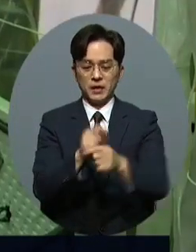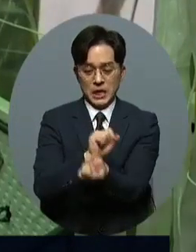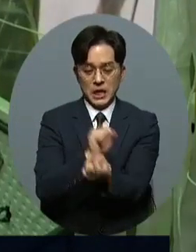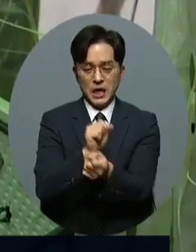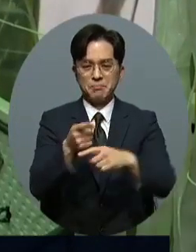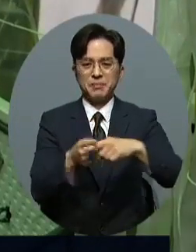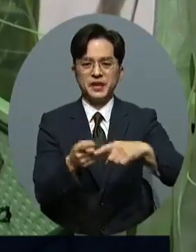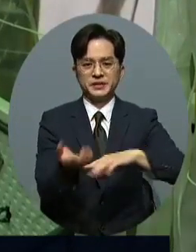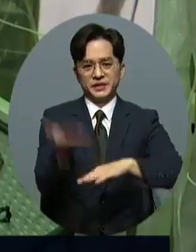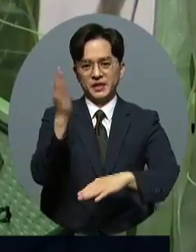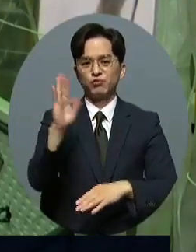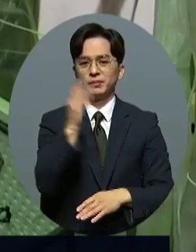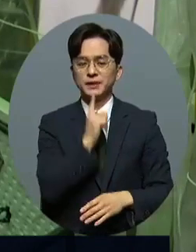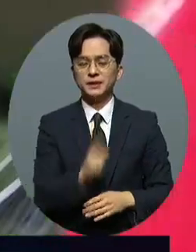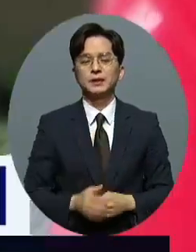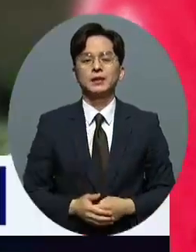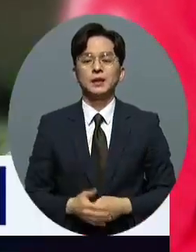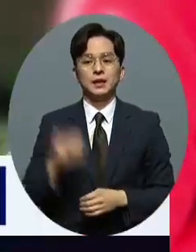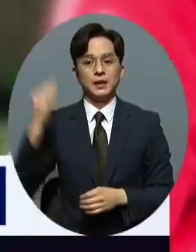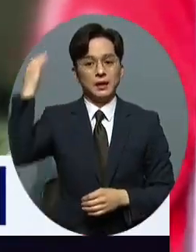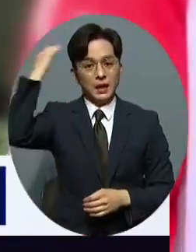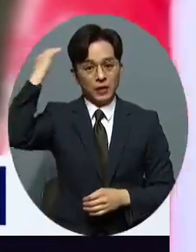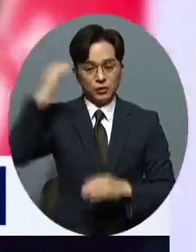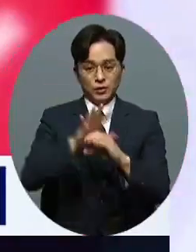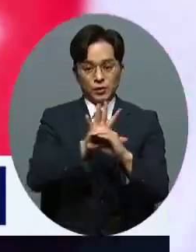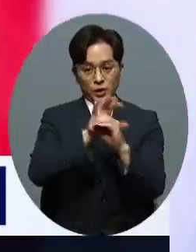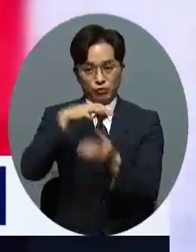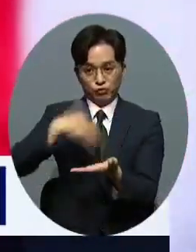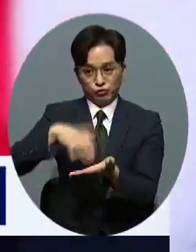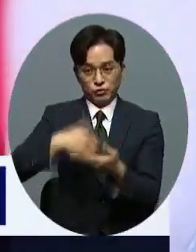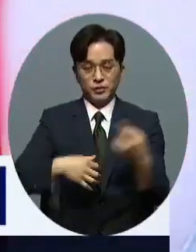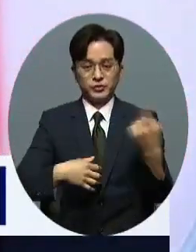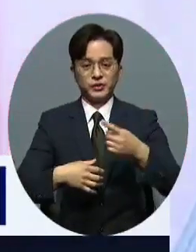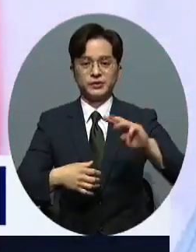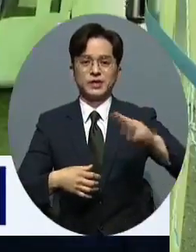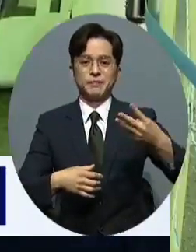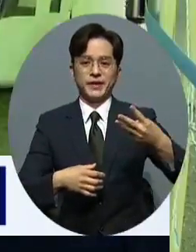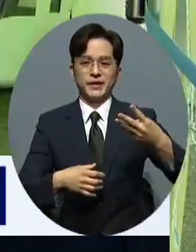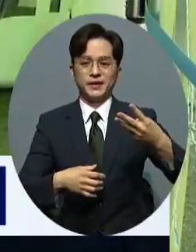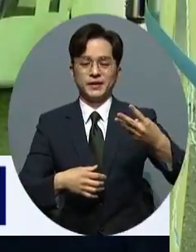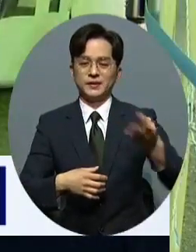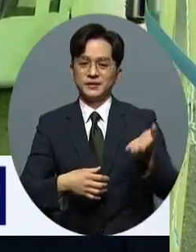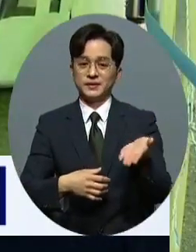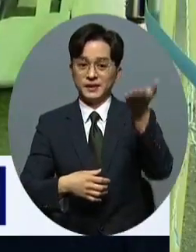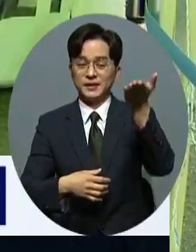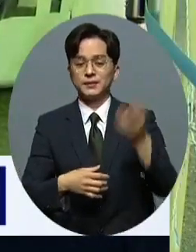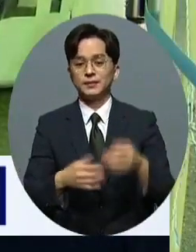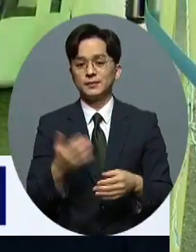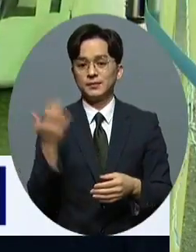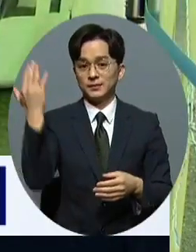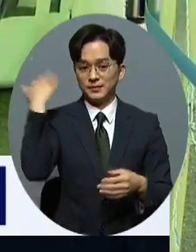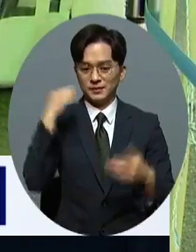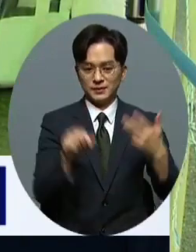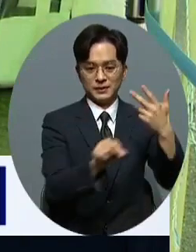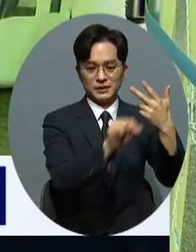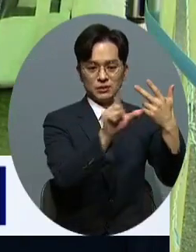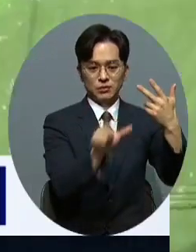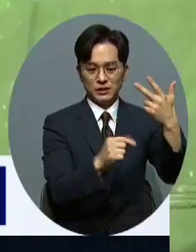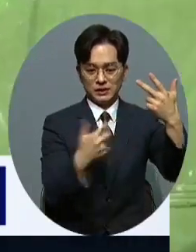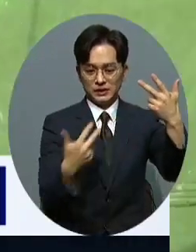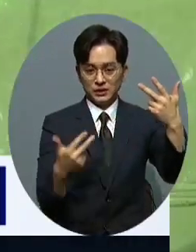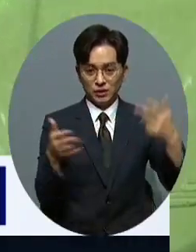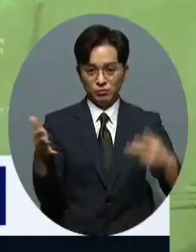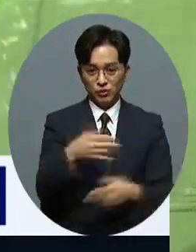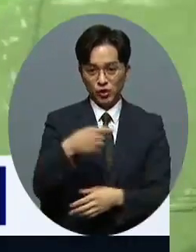오늘도 코로나19 신규 확진자 수는 1,300여 명 안팎이 될 것으로 보입니다. 지난 7일 이후 21일 연속으로